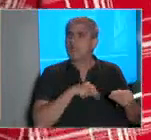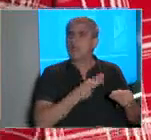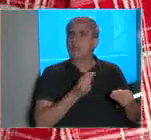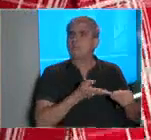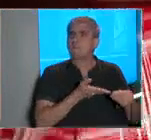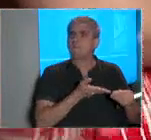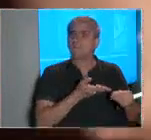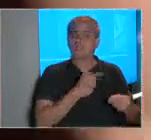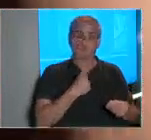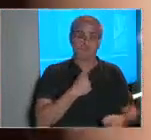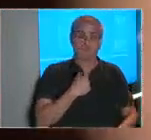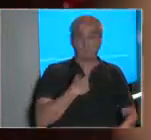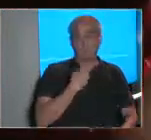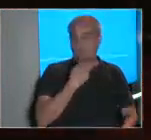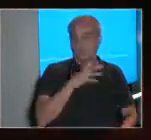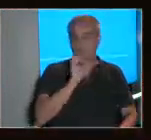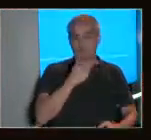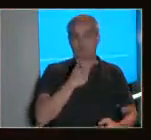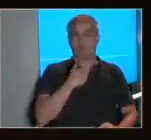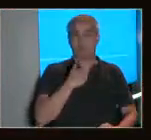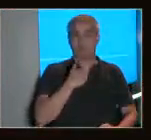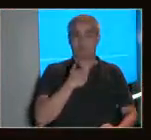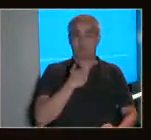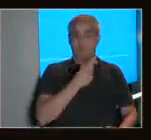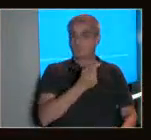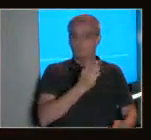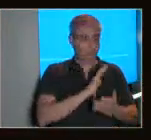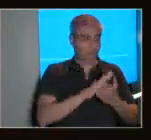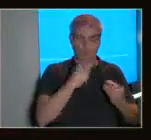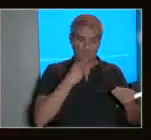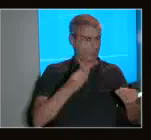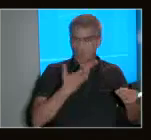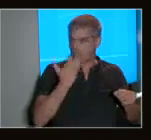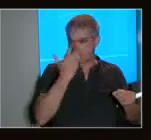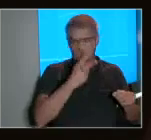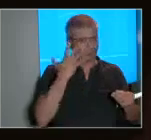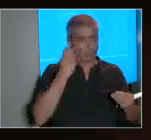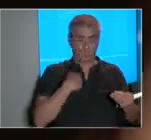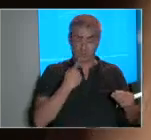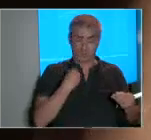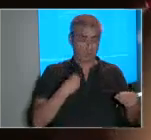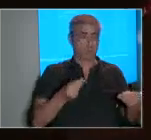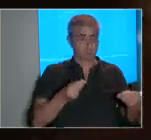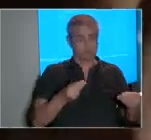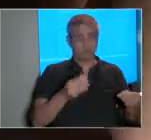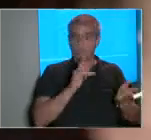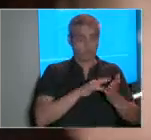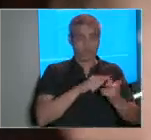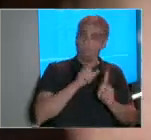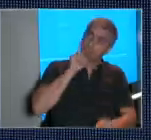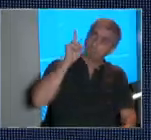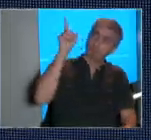לעניין הזה, וגילו שזאת אני, אז הוא פשוט אמר, הוא לא כעס אליי, הוא אהב אותי, הוא אמר, טוב, המקום שלך